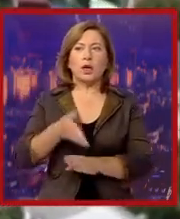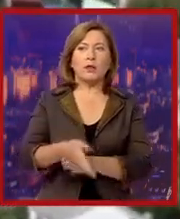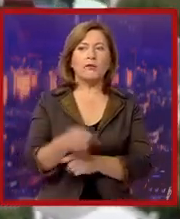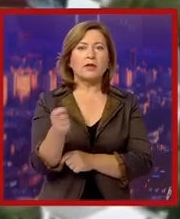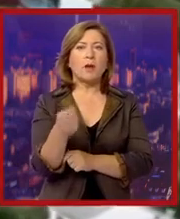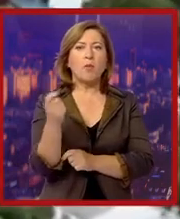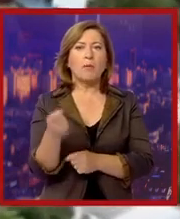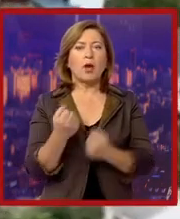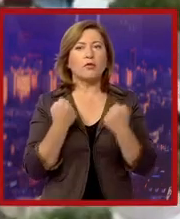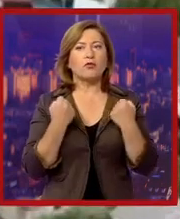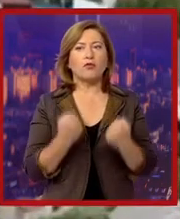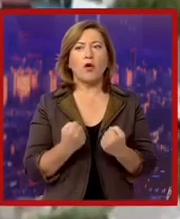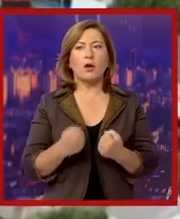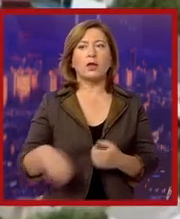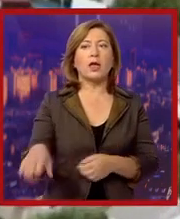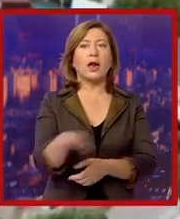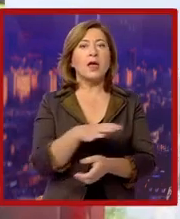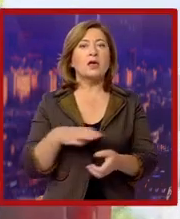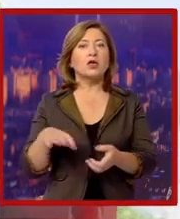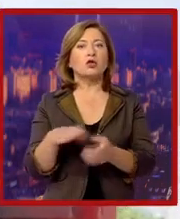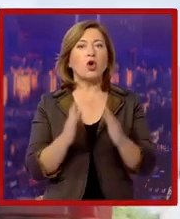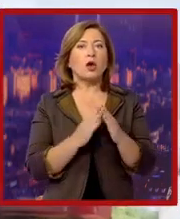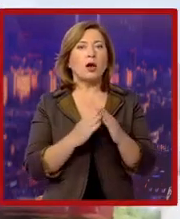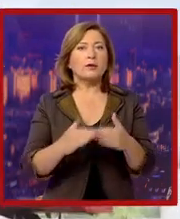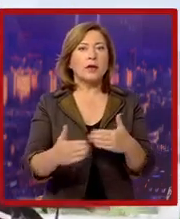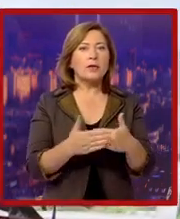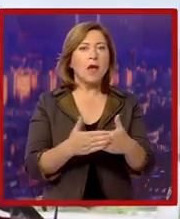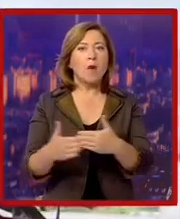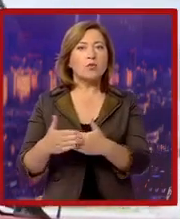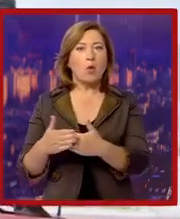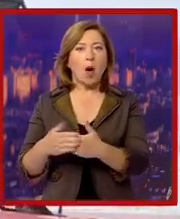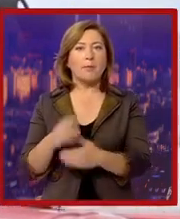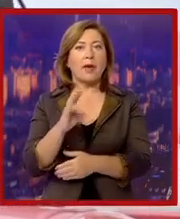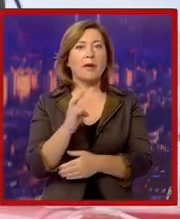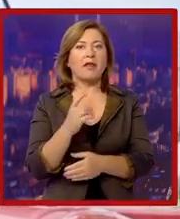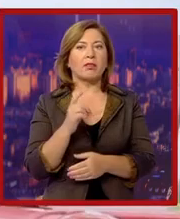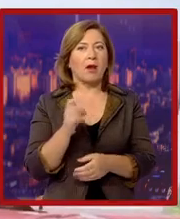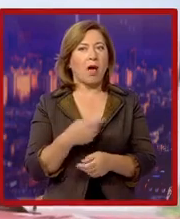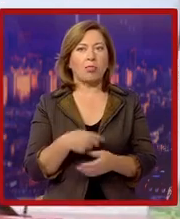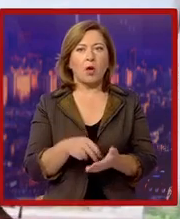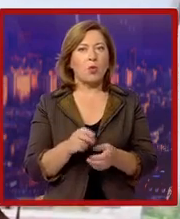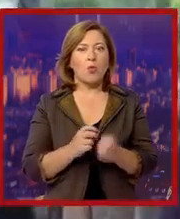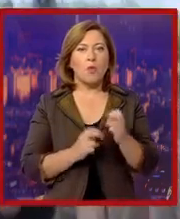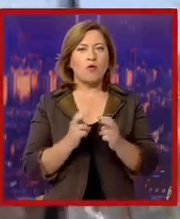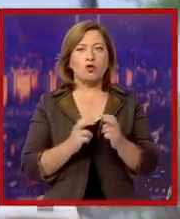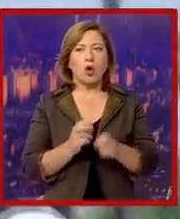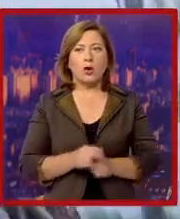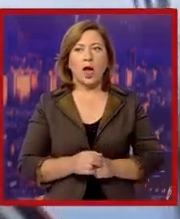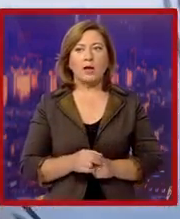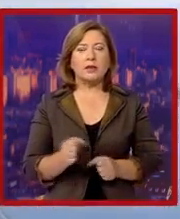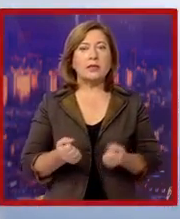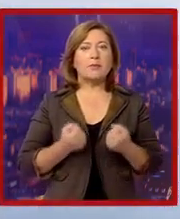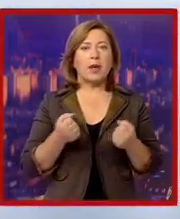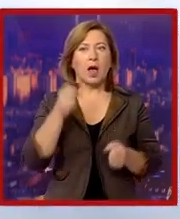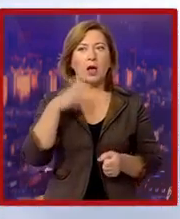de dificilă. În zonă, imobilele sunt foarte apropiate, iar hidranții nu au funcționat. Speriați că focul le va cuprinde casele, locuitorii